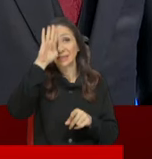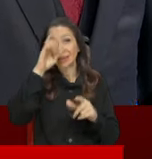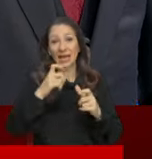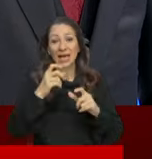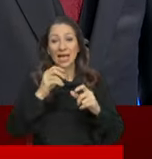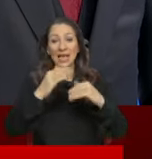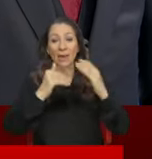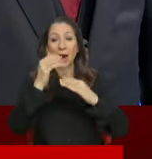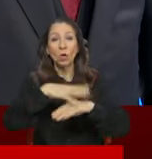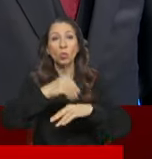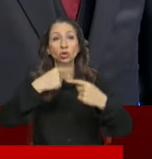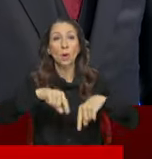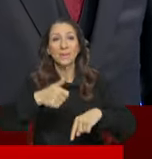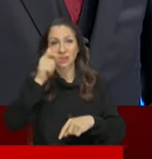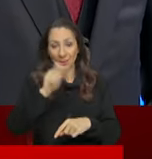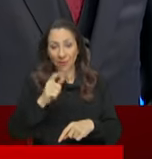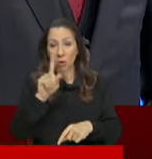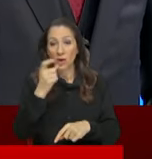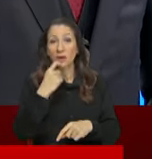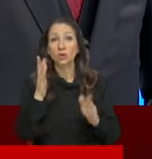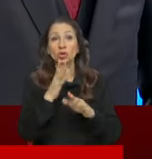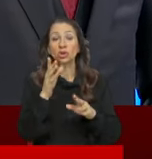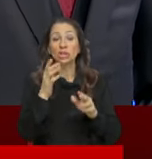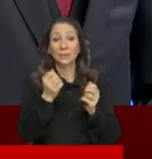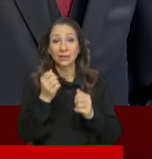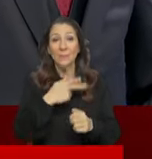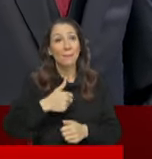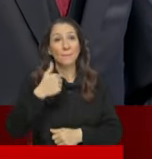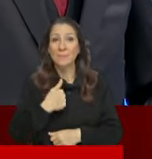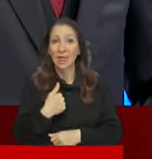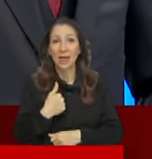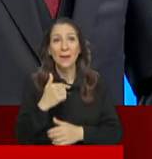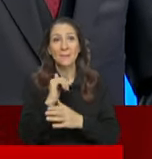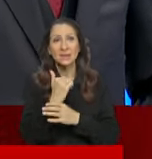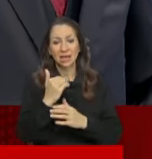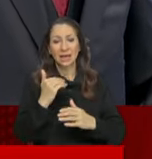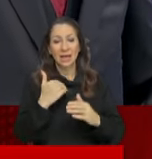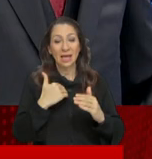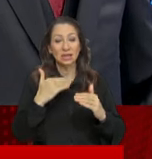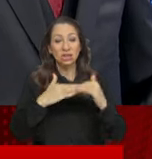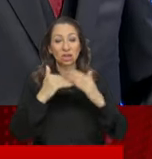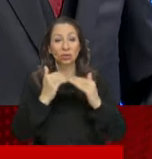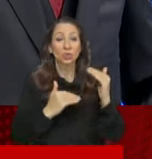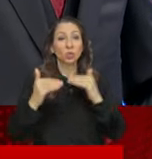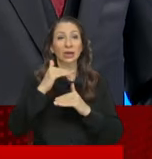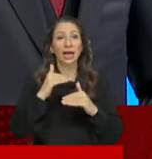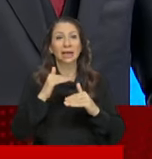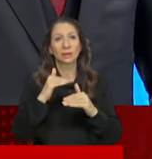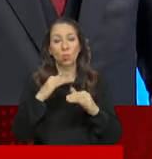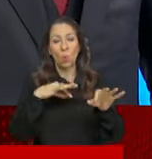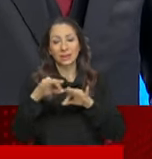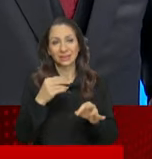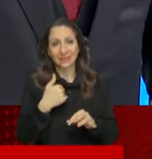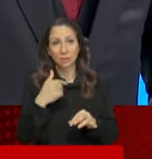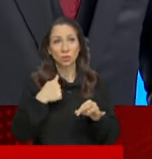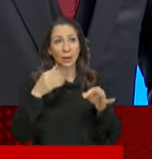Komisyonu başkanlığı yaptım sonra 10 yıl küçük çekmecemde belediye başkanlığı yaptım meslek olaraktan da İnşaat yüksek mühendisiyim Eee bu manada şu anda